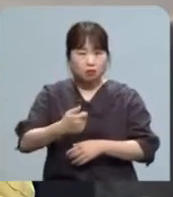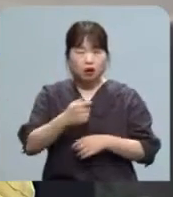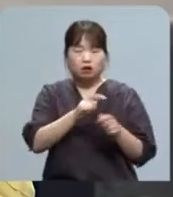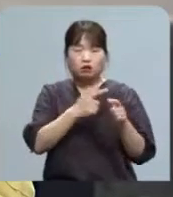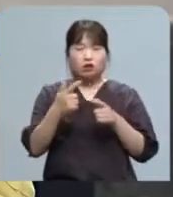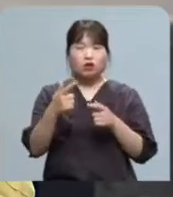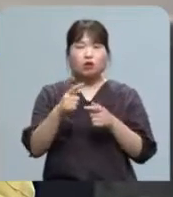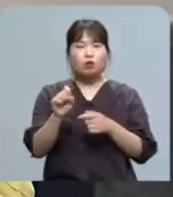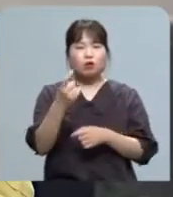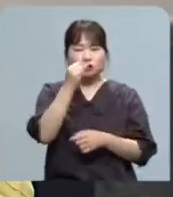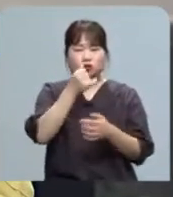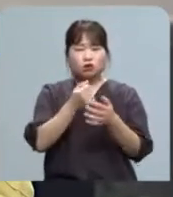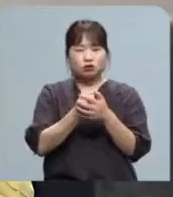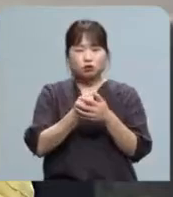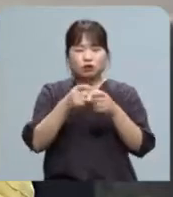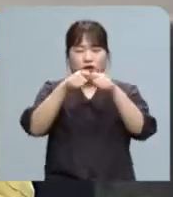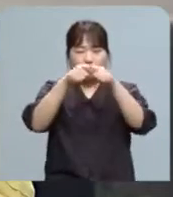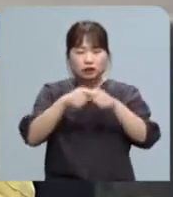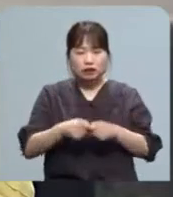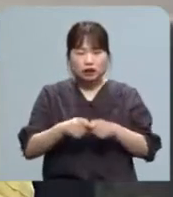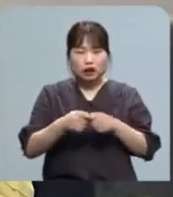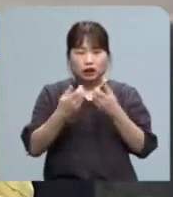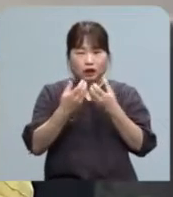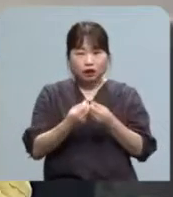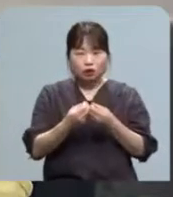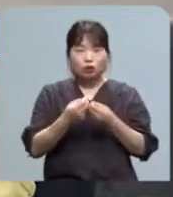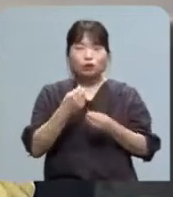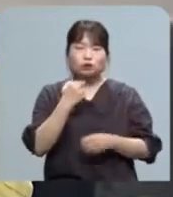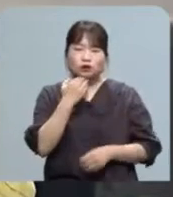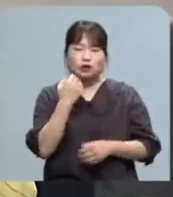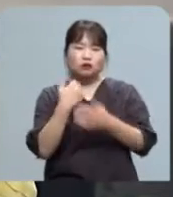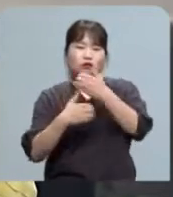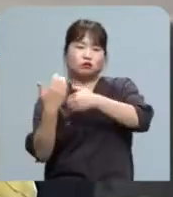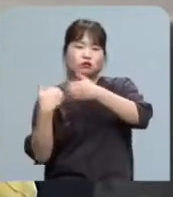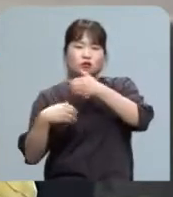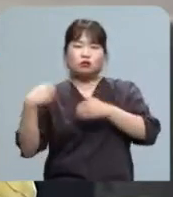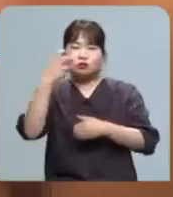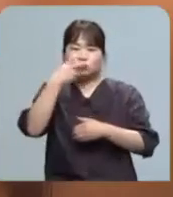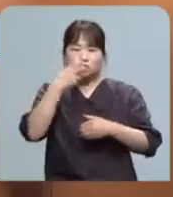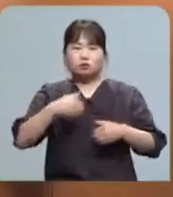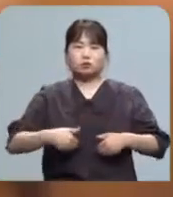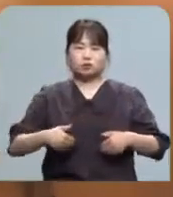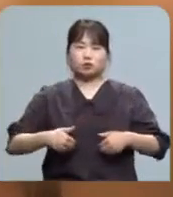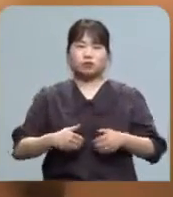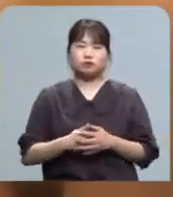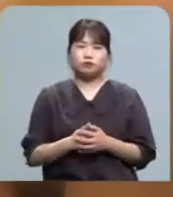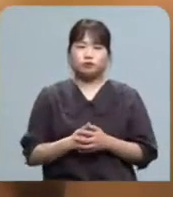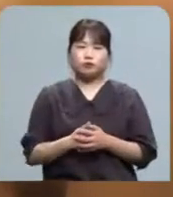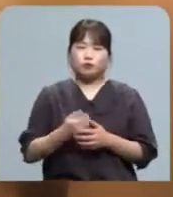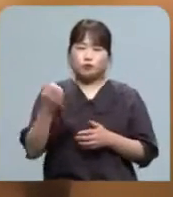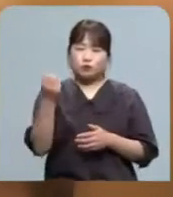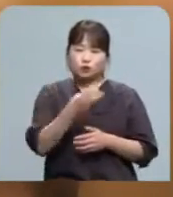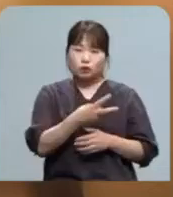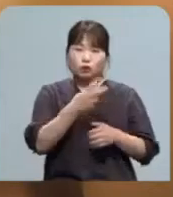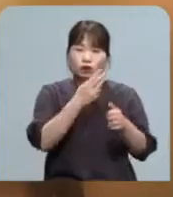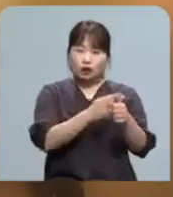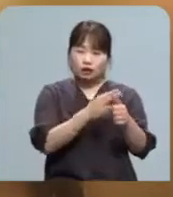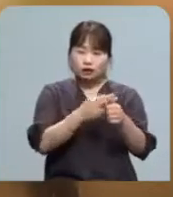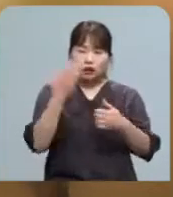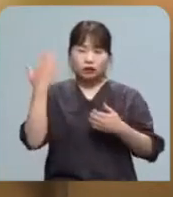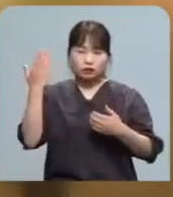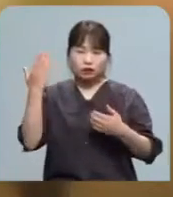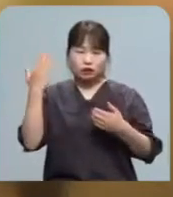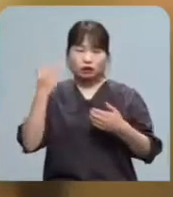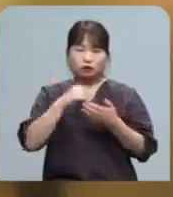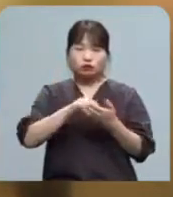경우는 있습니다 근데 그거 좀 더 자세한 사항은 역학조사를 통해서 경농 쾅 태생이 때문에 이밖에 강사와 수강생 등